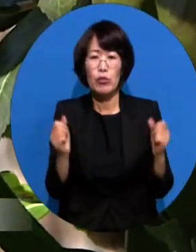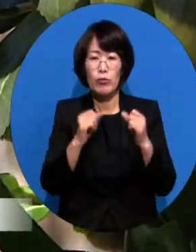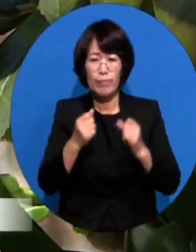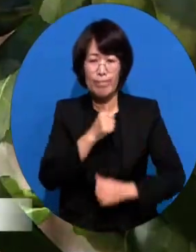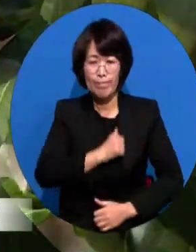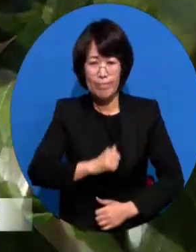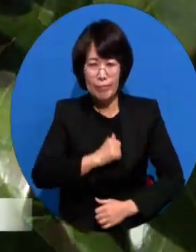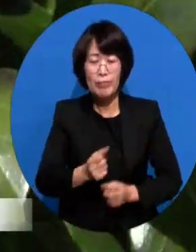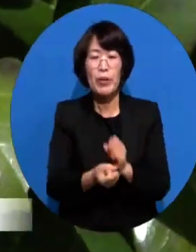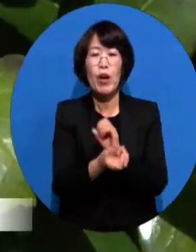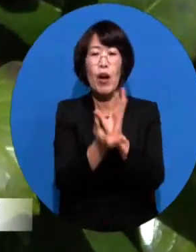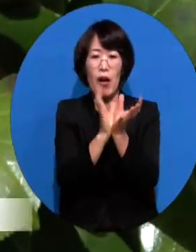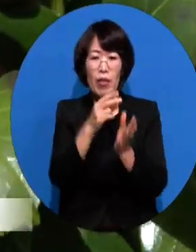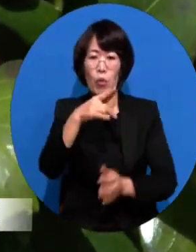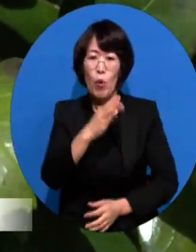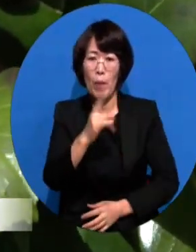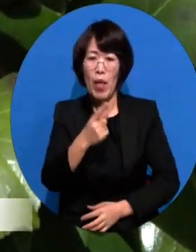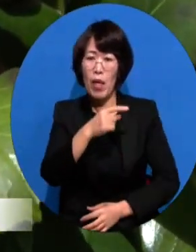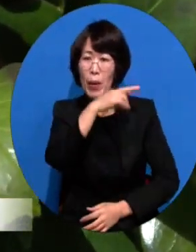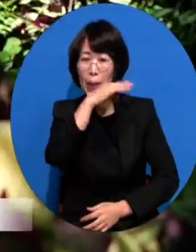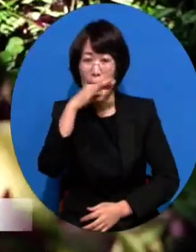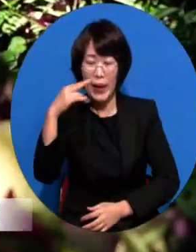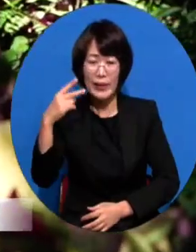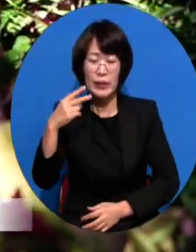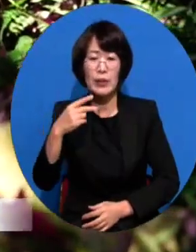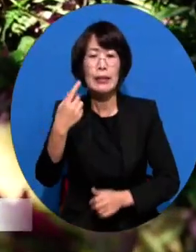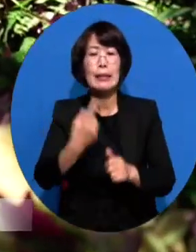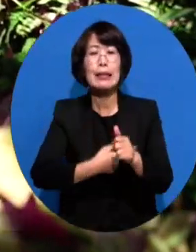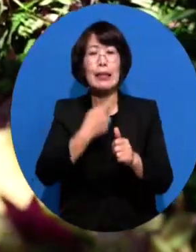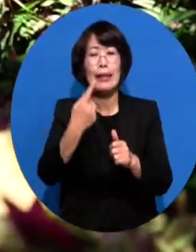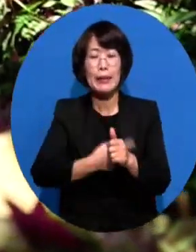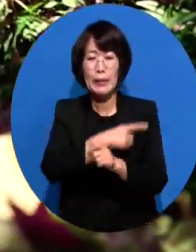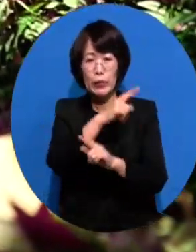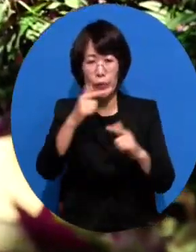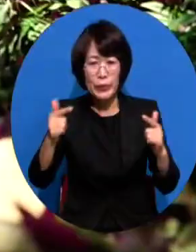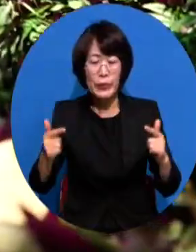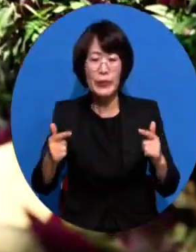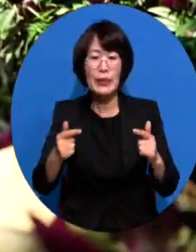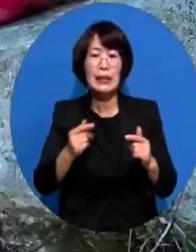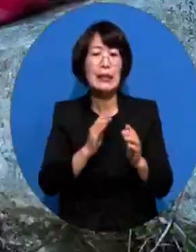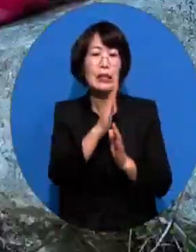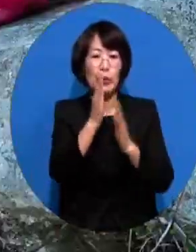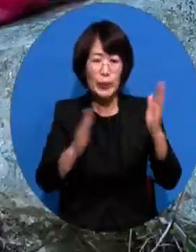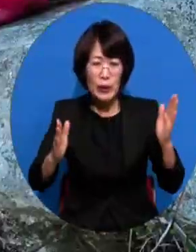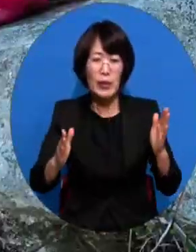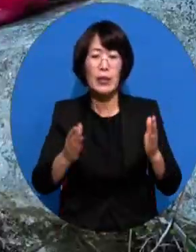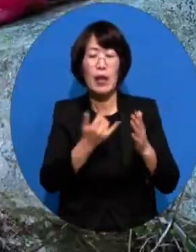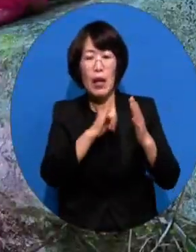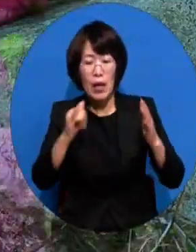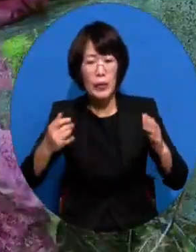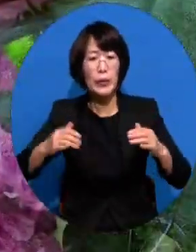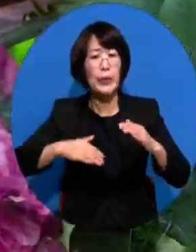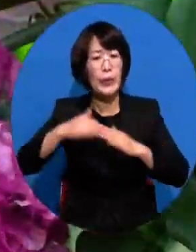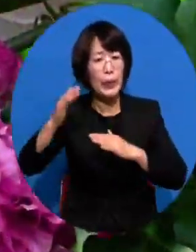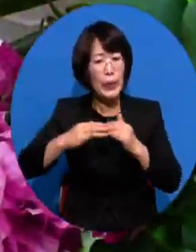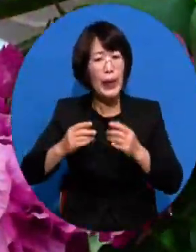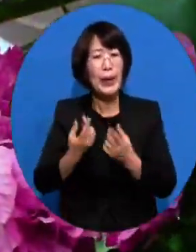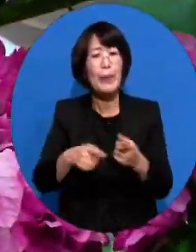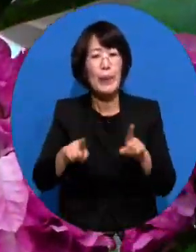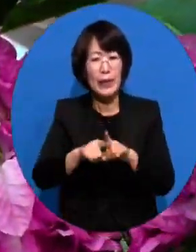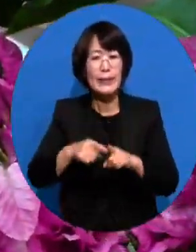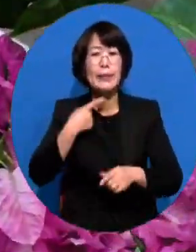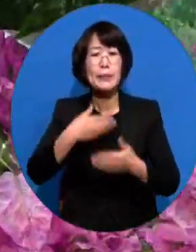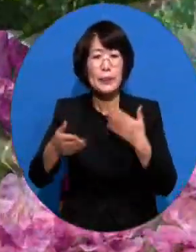견뎌내고 피어나는 동백꽃의 향연, 그리고 자연이 숨쉬는 수목원에서 가족, 연인들과 봄 정취를 만끽해